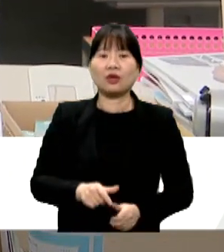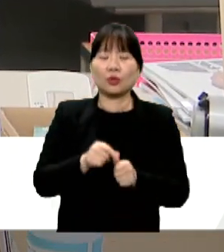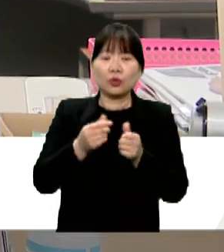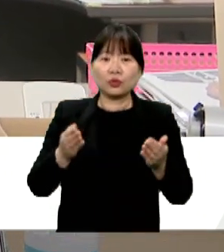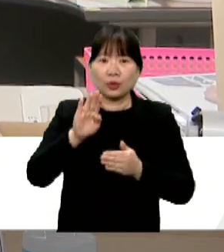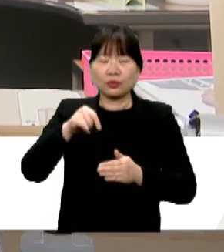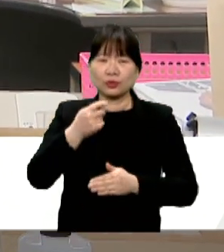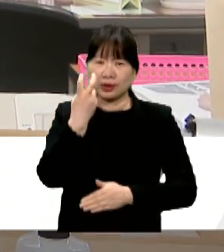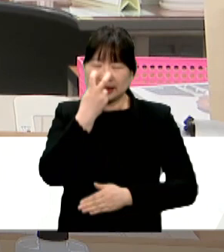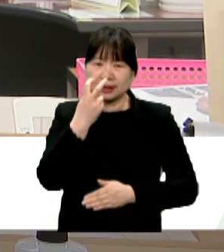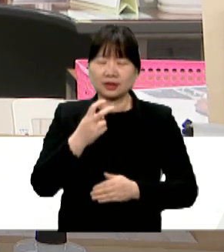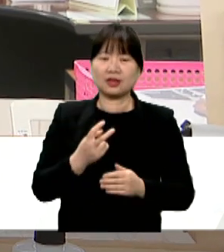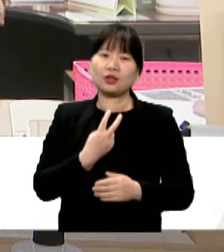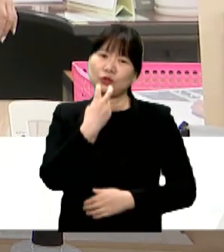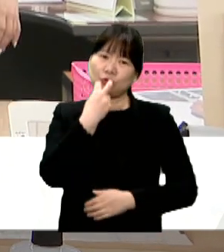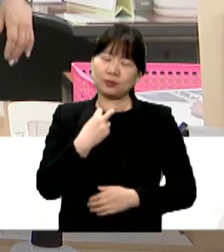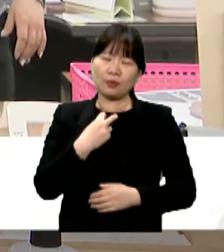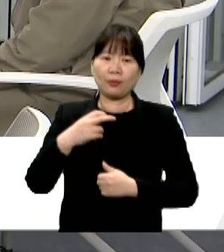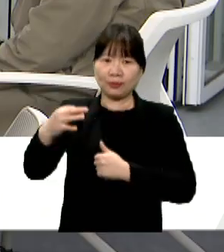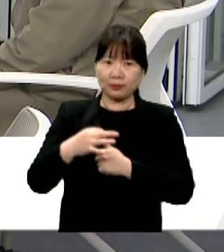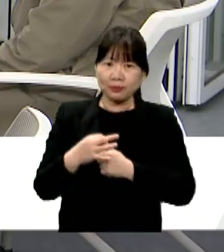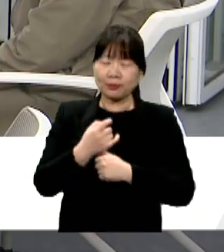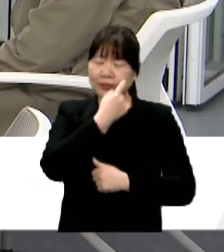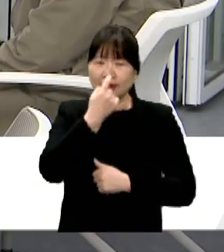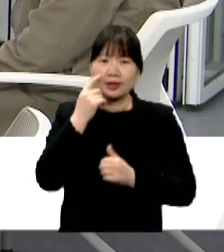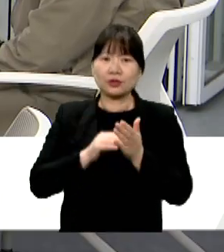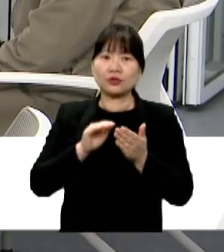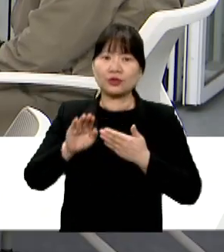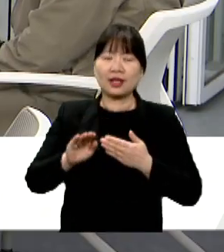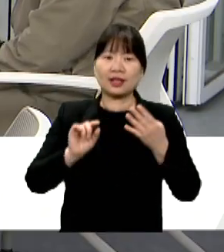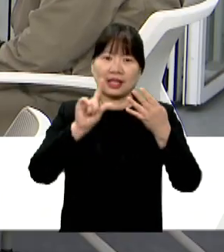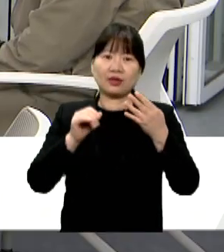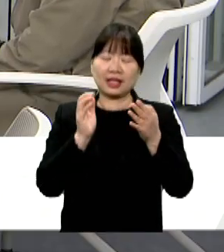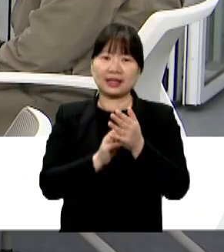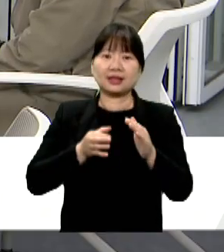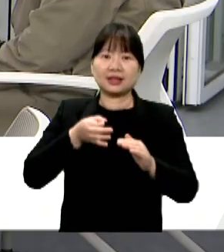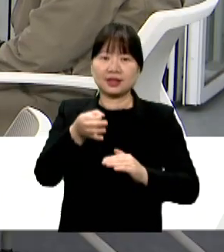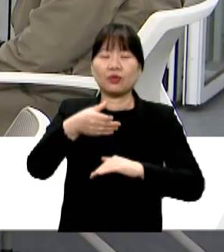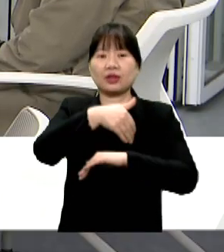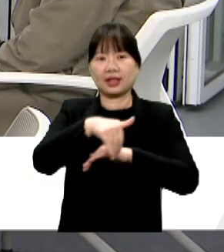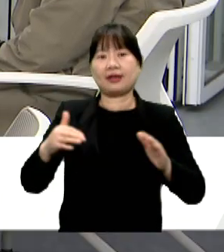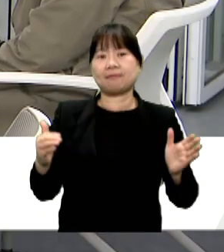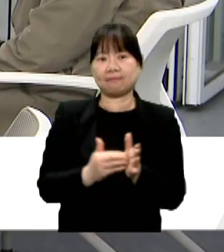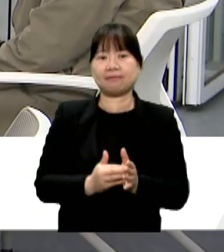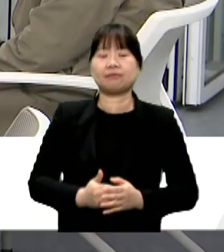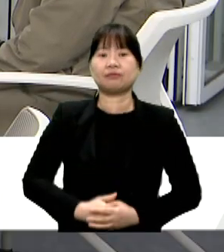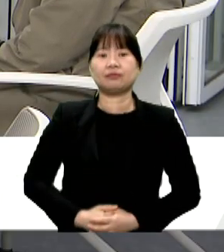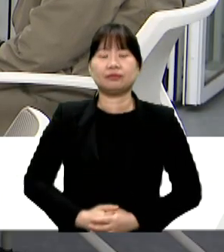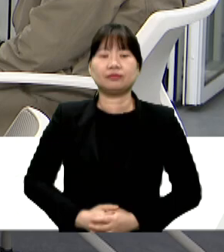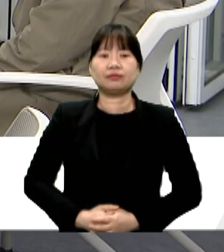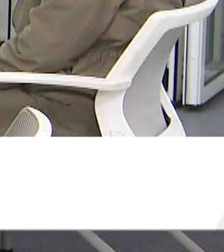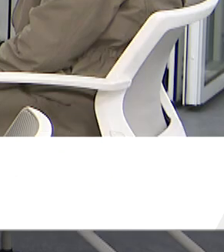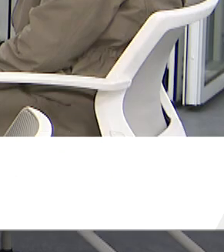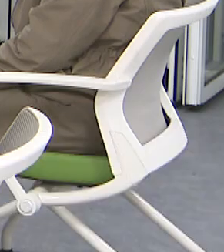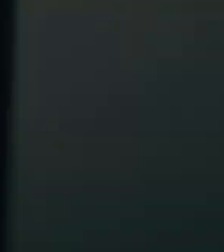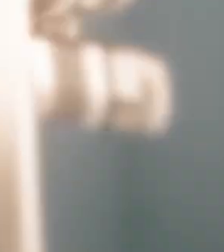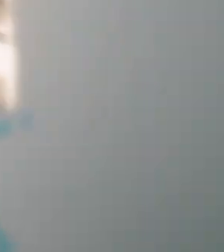대상으로 고용노동부 확인과 중복 수급 여부 등의 절차를 거쳐 다음 달까지 지원금 지급을 마칠